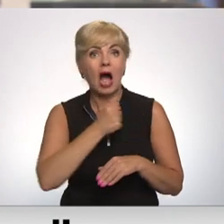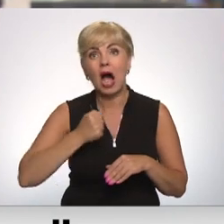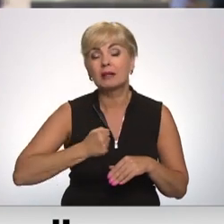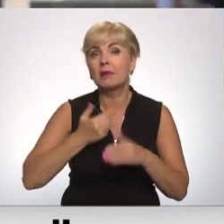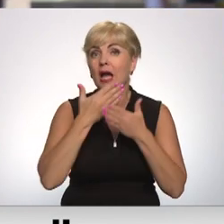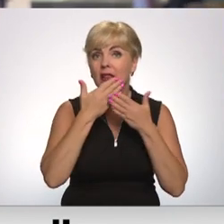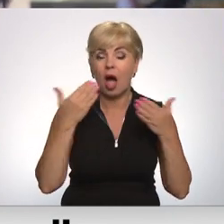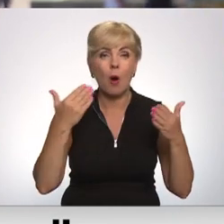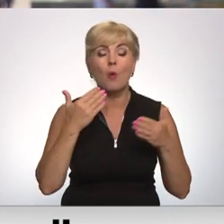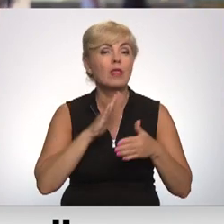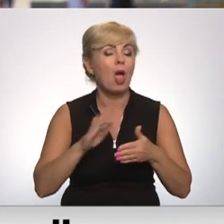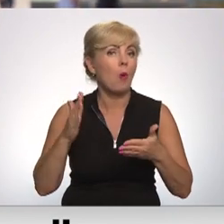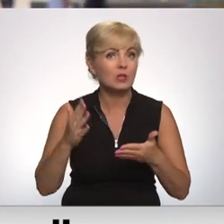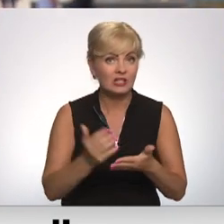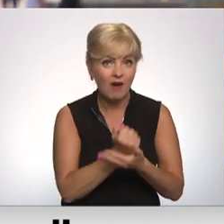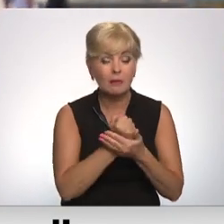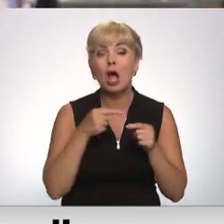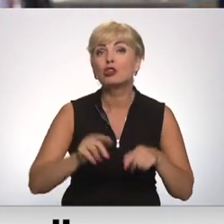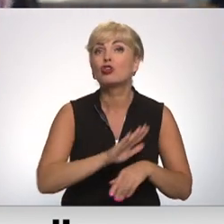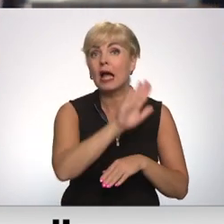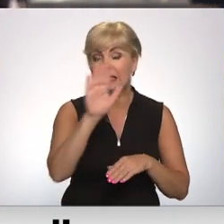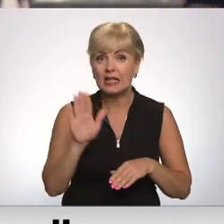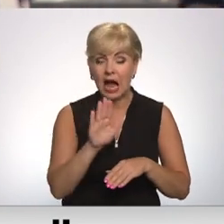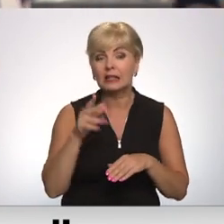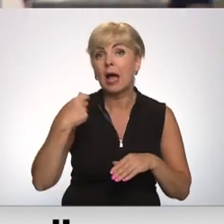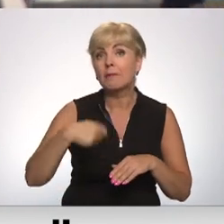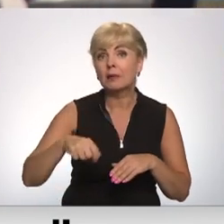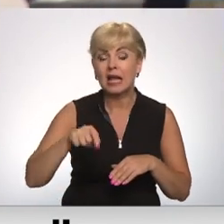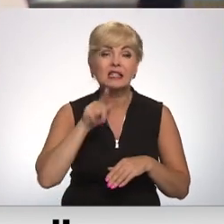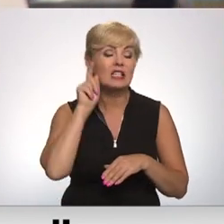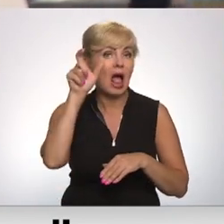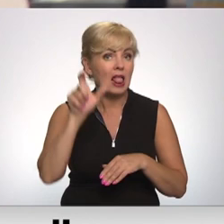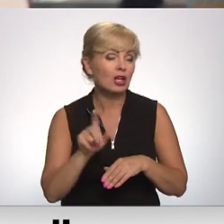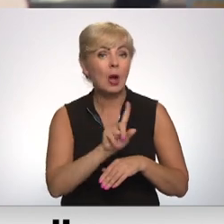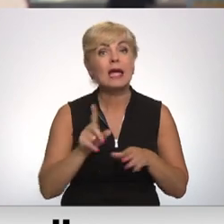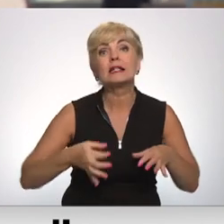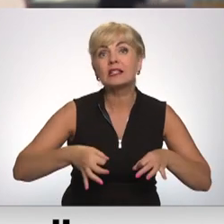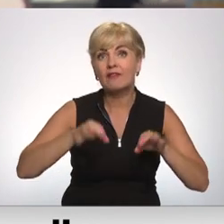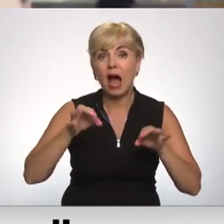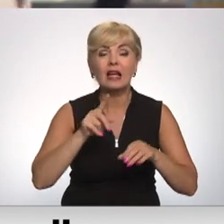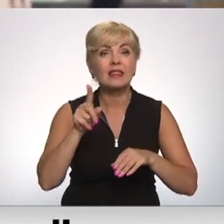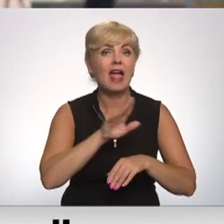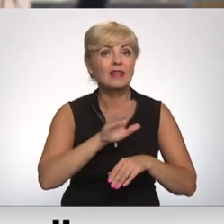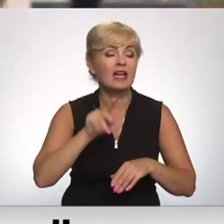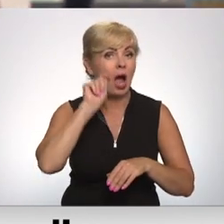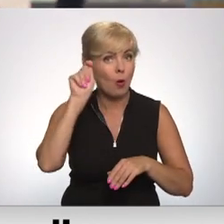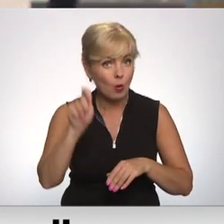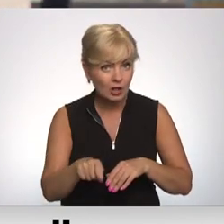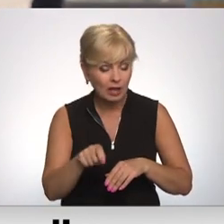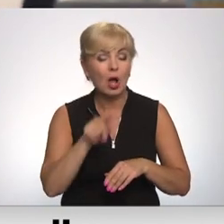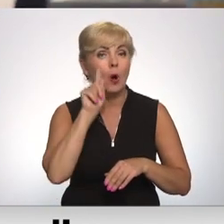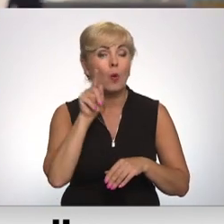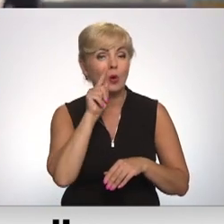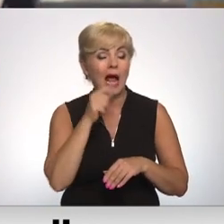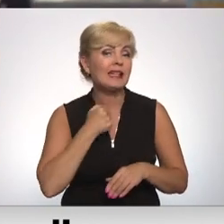nav neuzvarama. Un šī diena, kā sacīja prezidents Volodimirs Zelenskis, ir svarīga ne tikai Ukrainai, bet arī Ukrainas